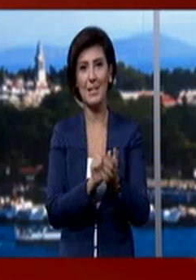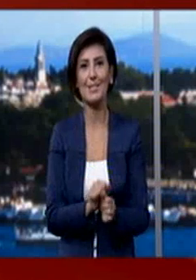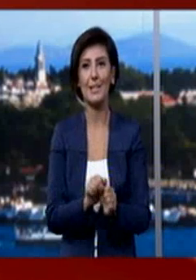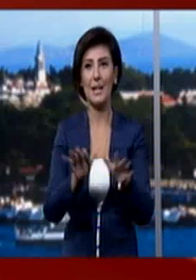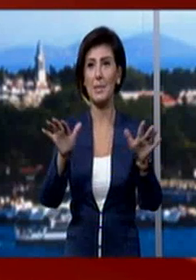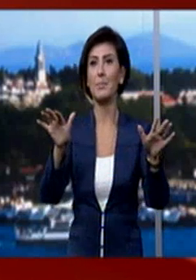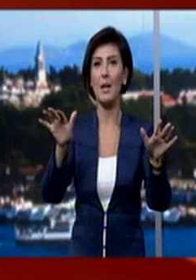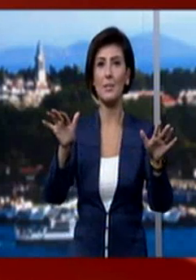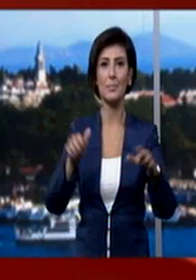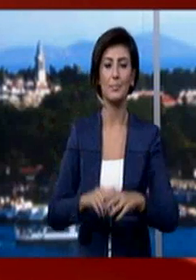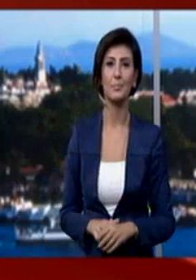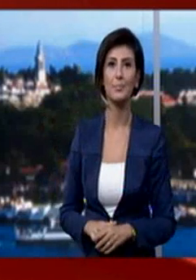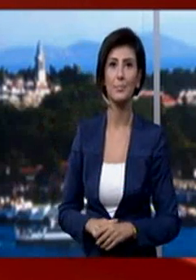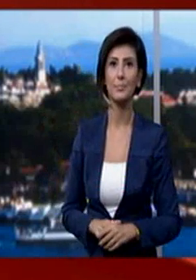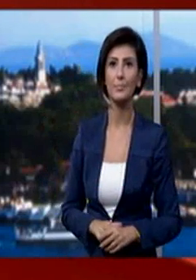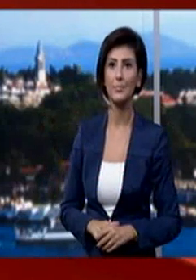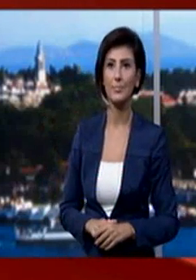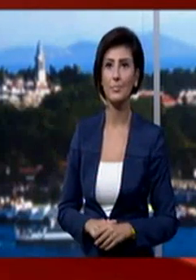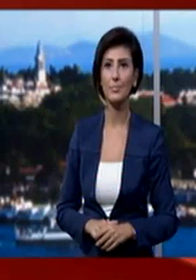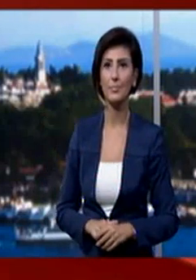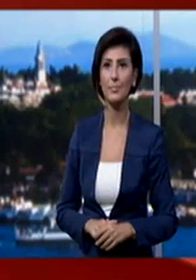gazetede yayımlandı.